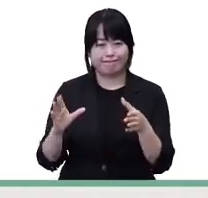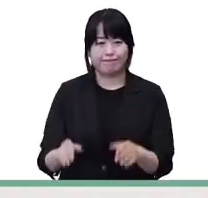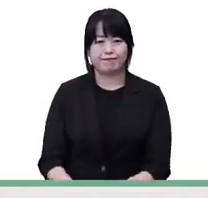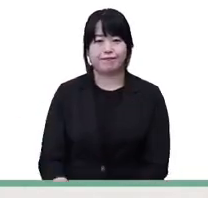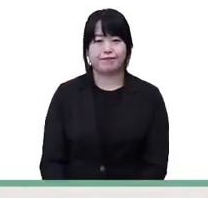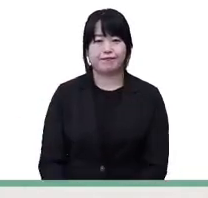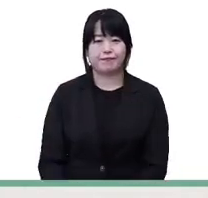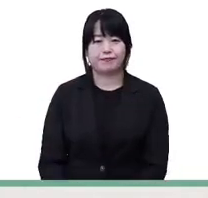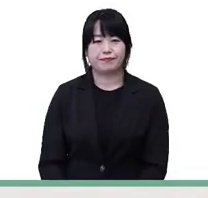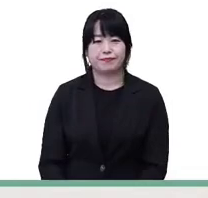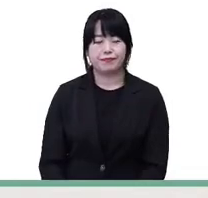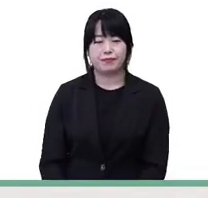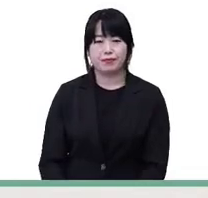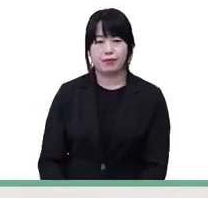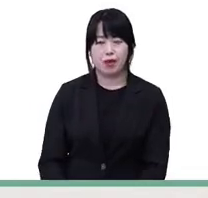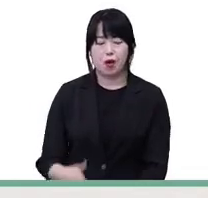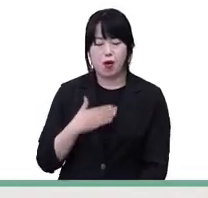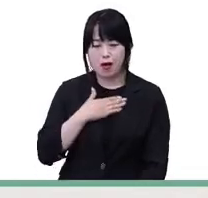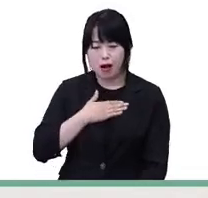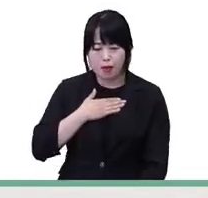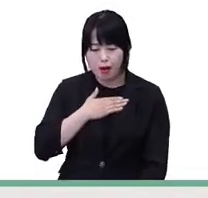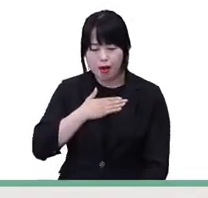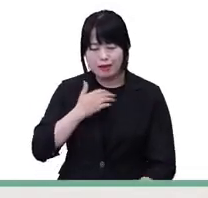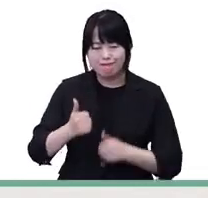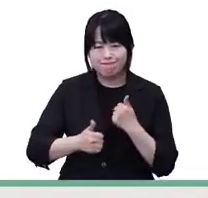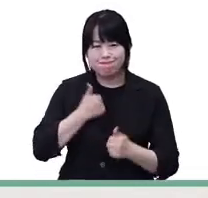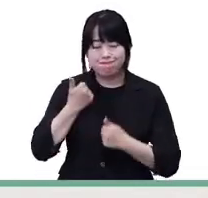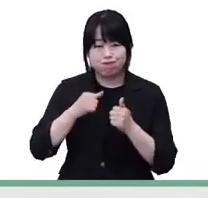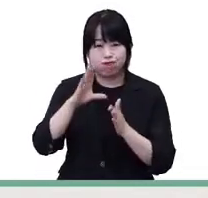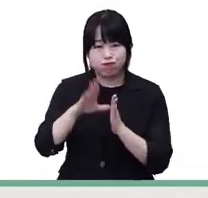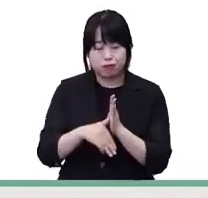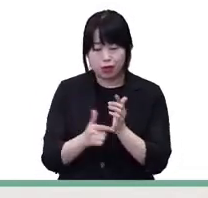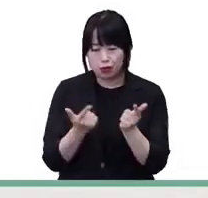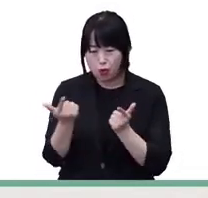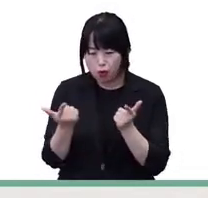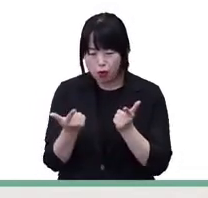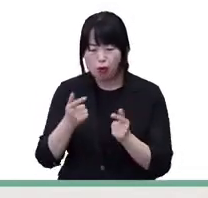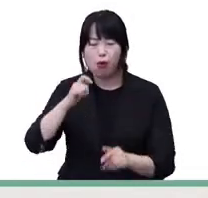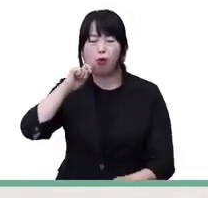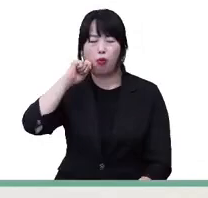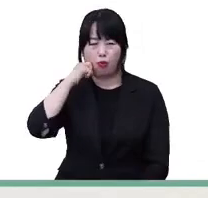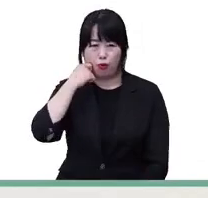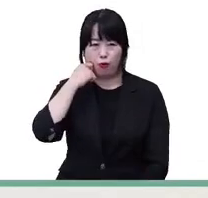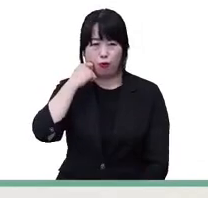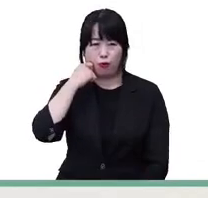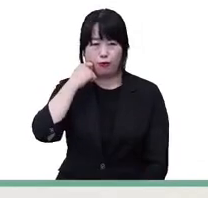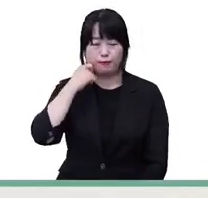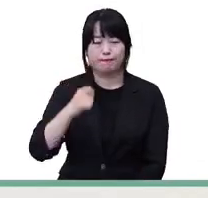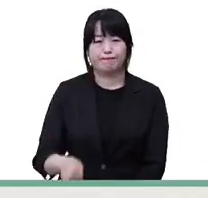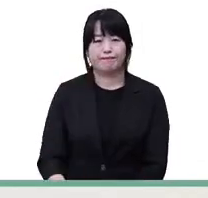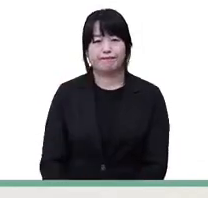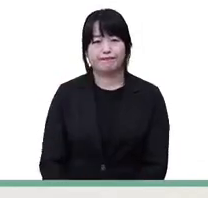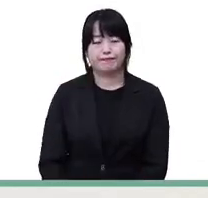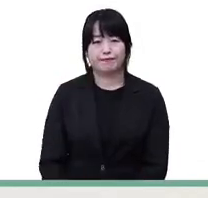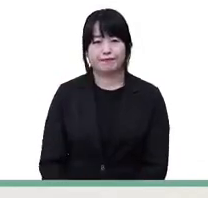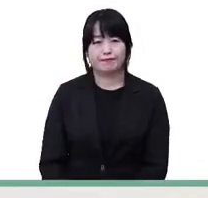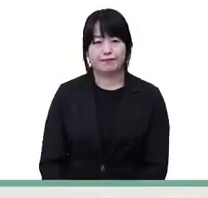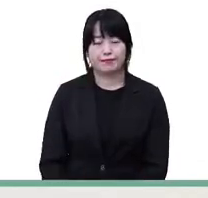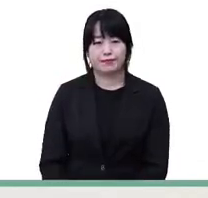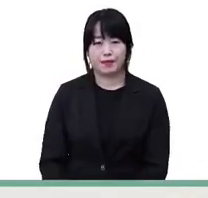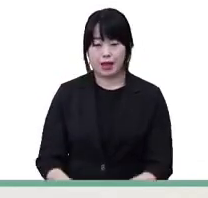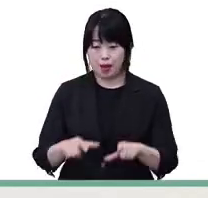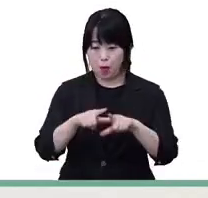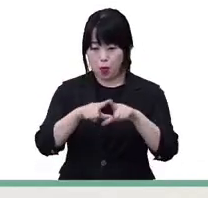이 분노 조절이 아이가 정말 화내고 있을 때는 어렵다는 거 다시 한번 말씀을 드립니다. 그래서 보통